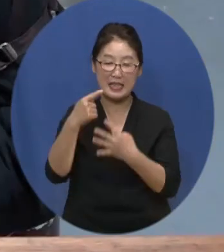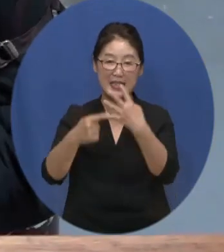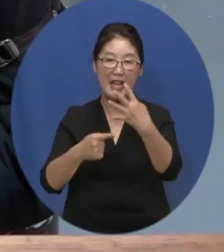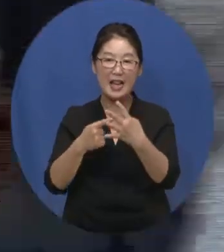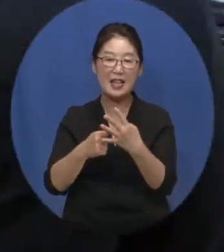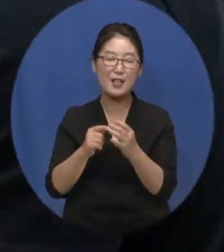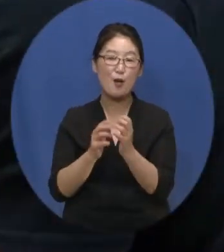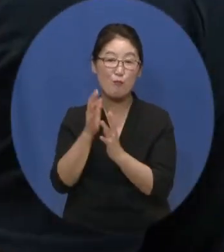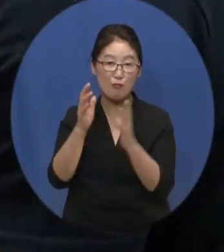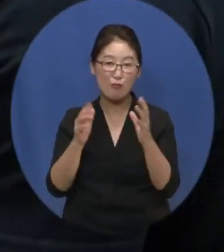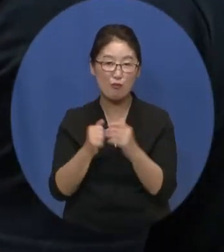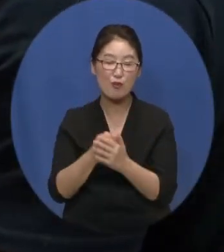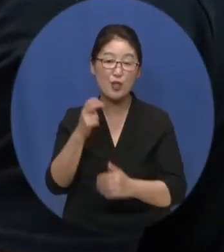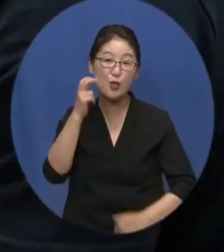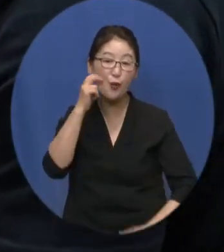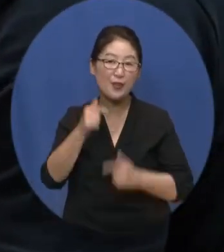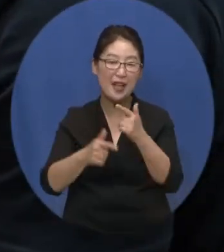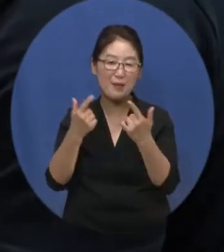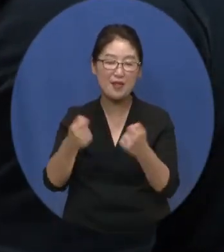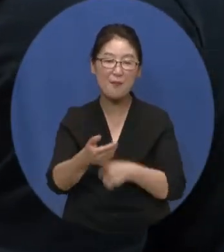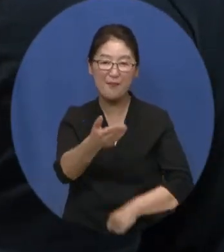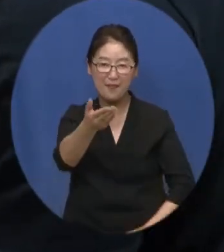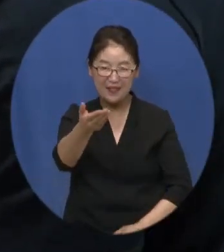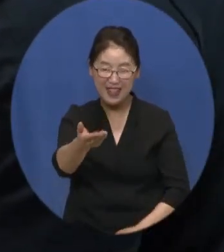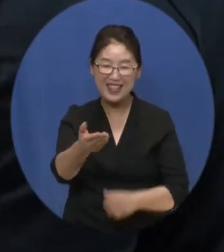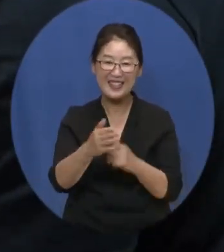빛날 그의 꿈을 응원합니다